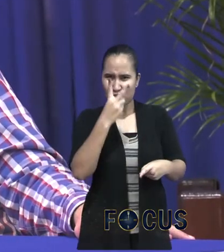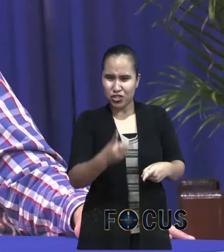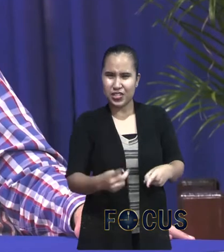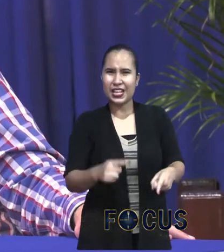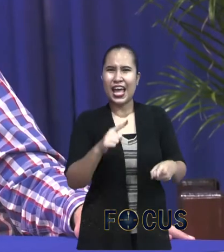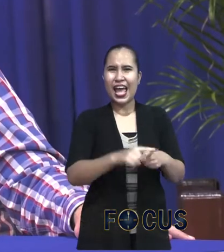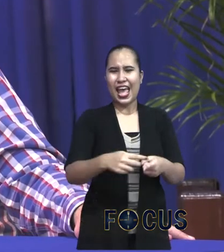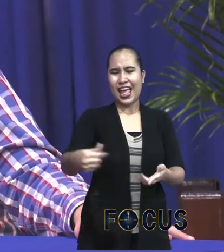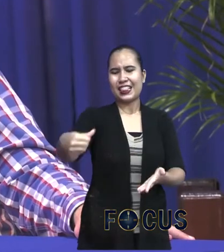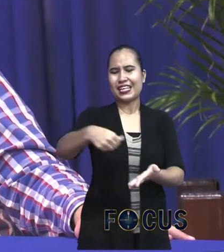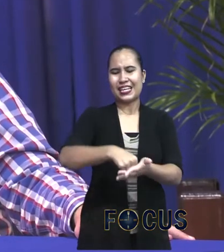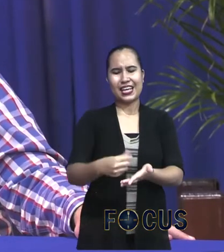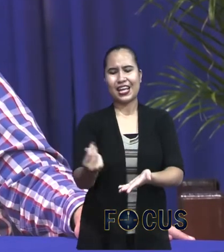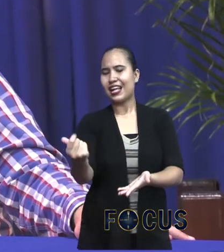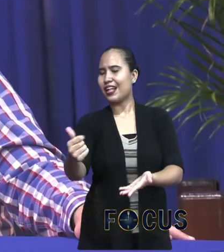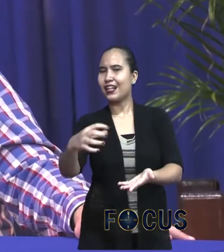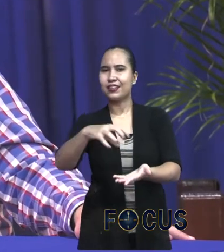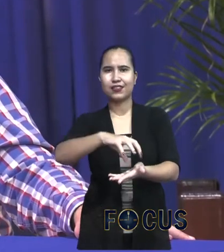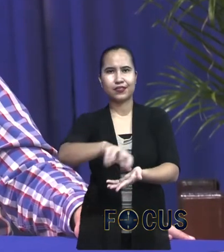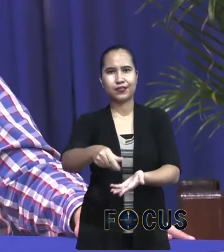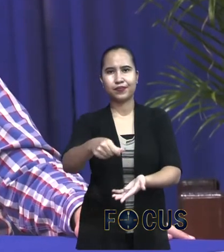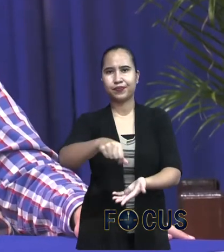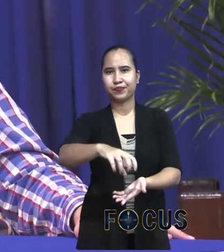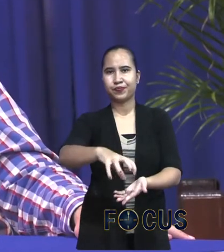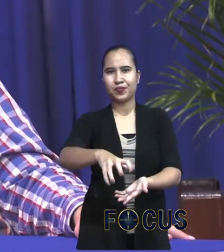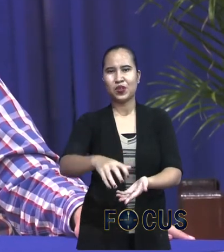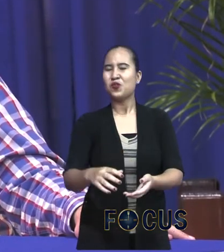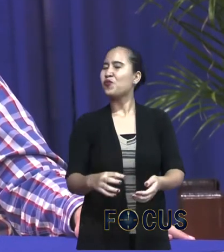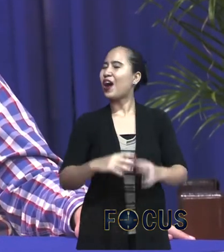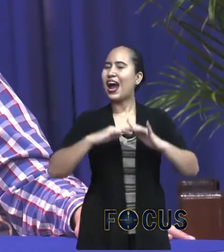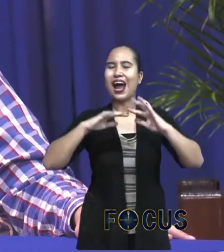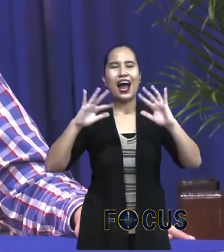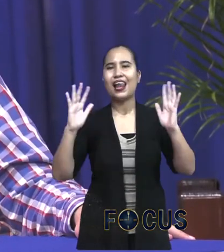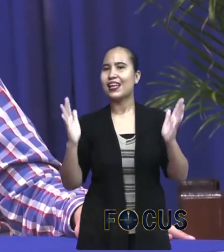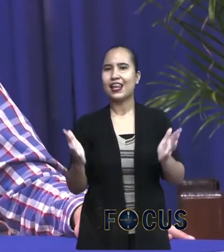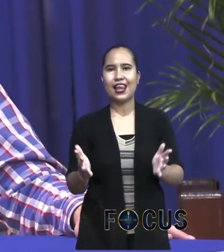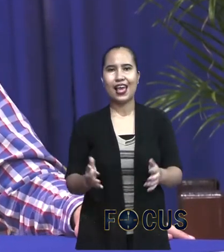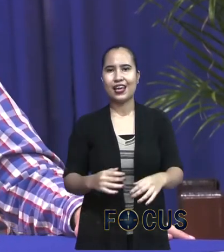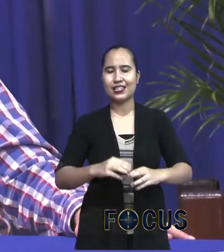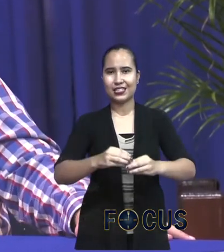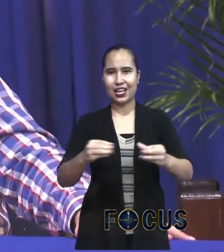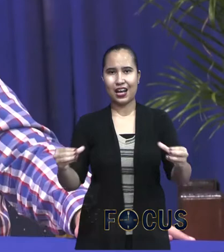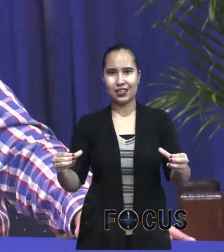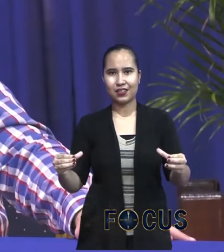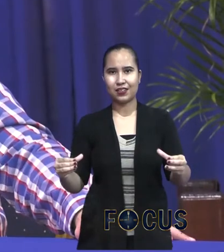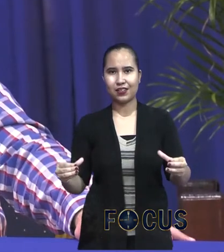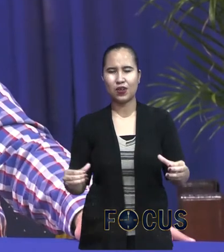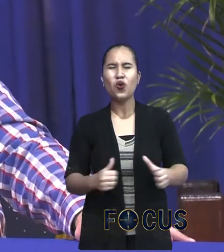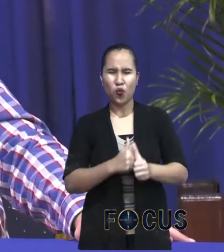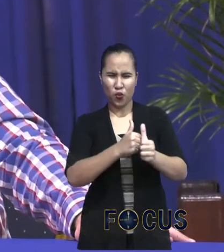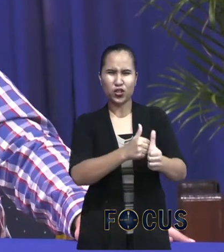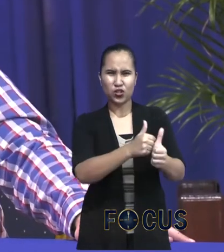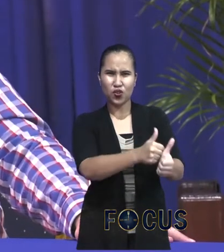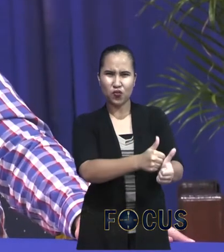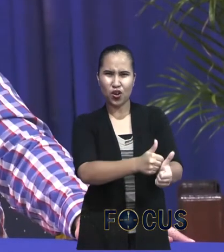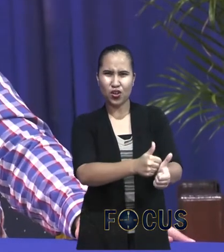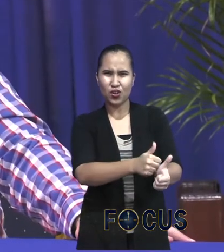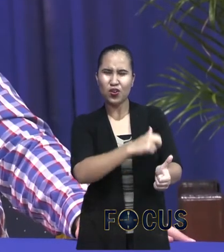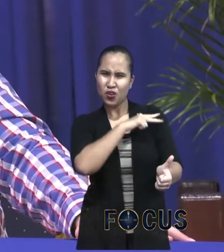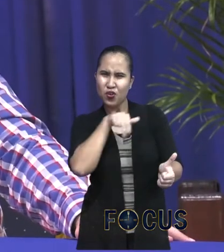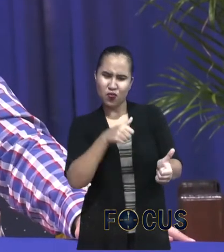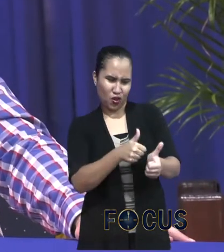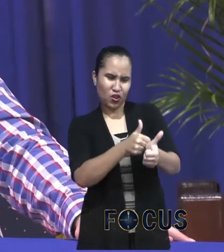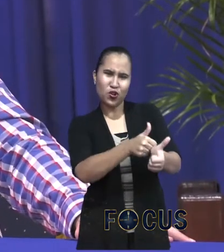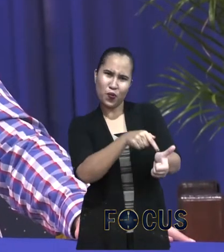vergoedingen. Noodfonds, financiering voor allerlei zaken die failliet zouden gaan, lonen opvangen. Volgen wij dat?